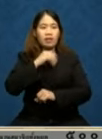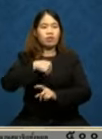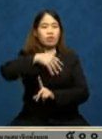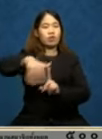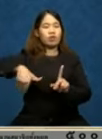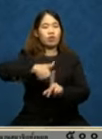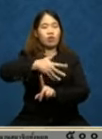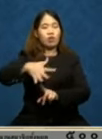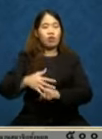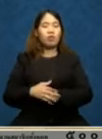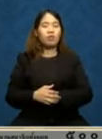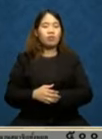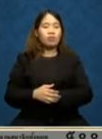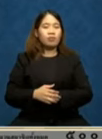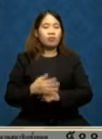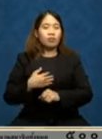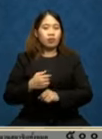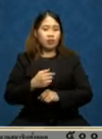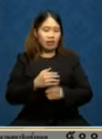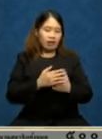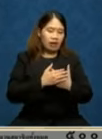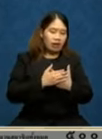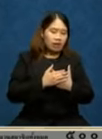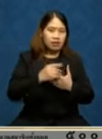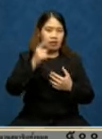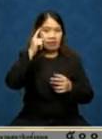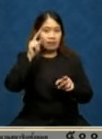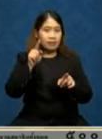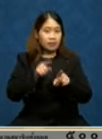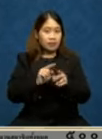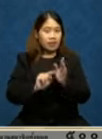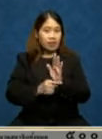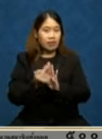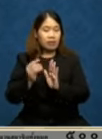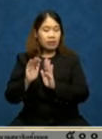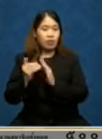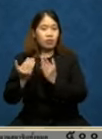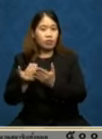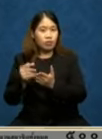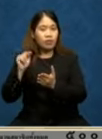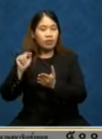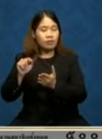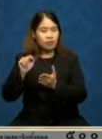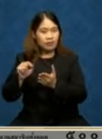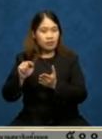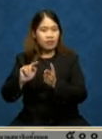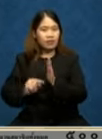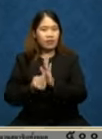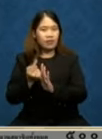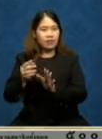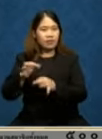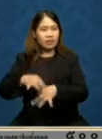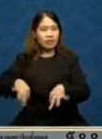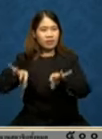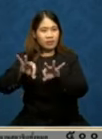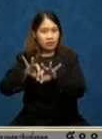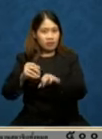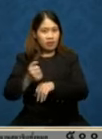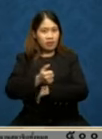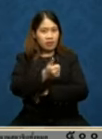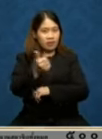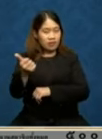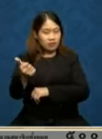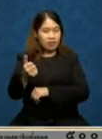ที่มนุษย์รักใคร่เห็นอกเห็นใจกันเริ่มตั้งแต่สถาบันครอบครัวซึ่งเป็นสถาบันที่สำคัญที่สุดกว่าสถาบันไห